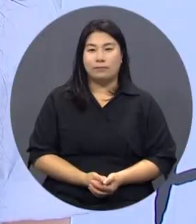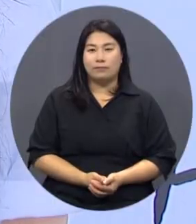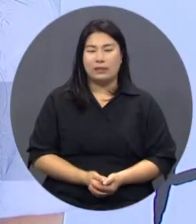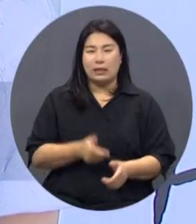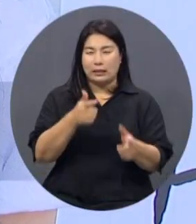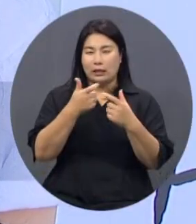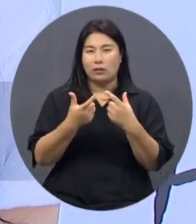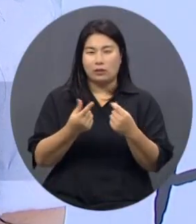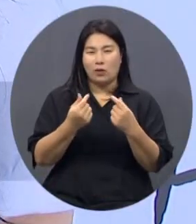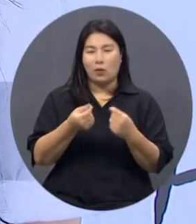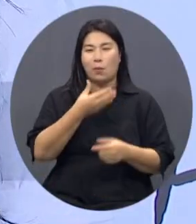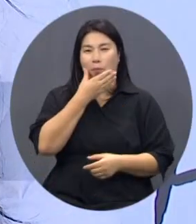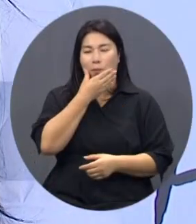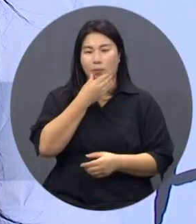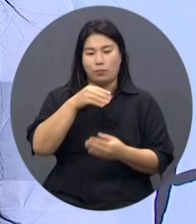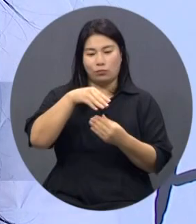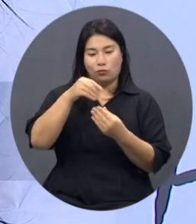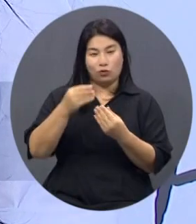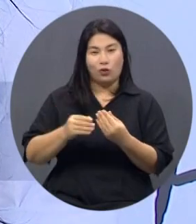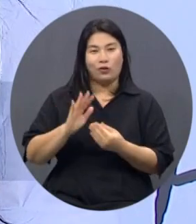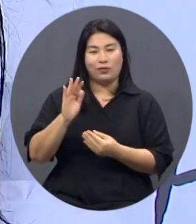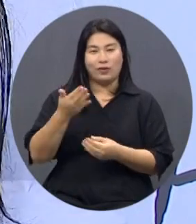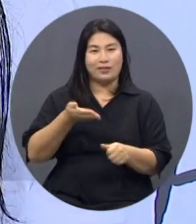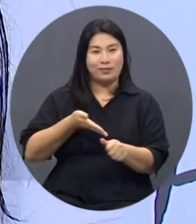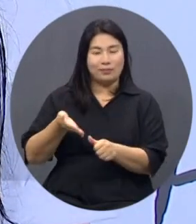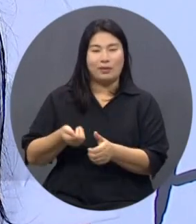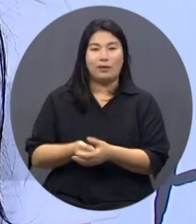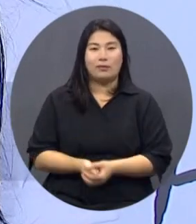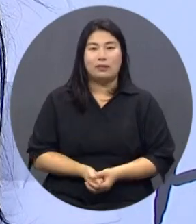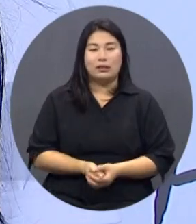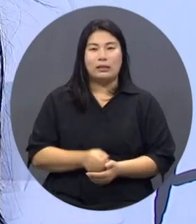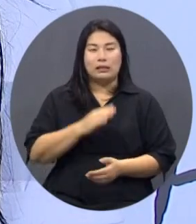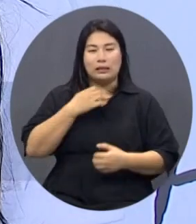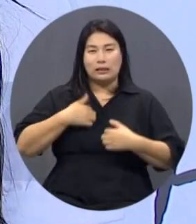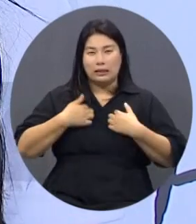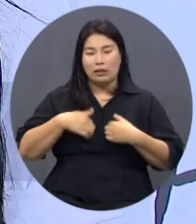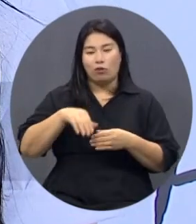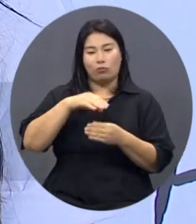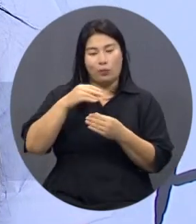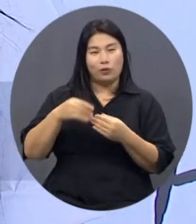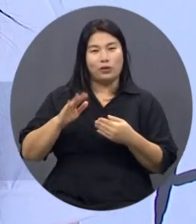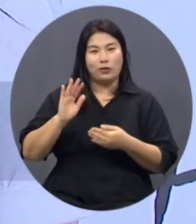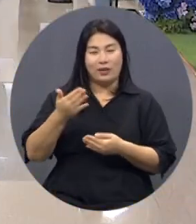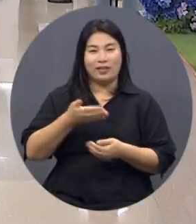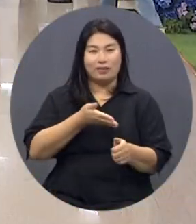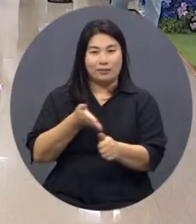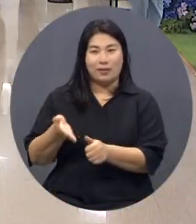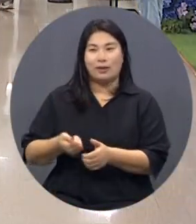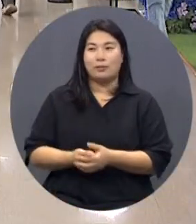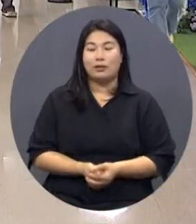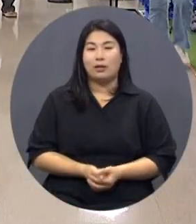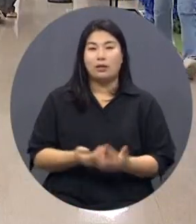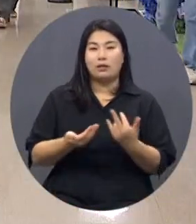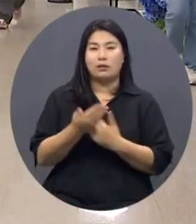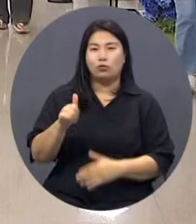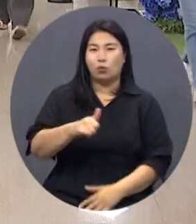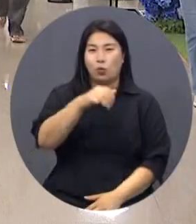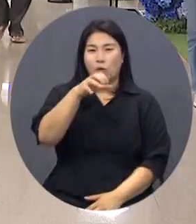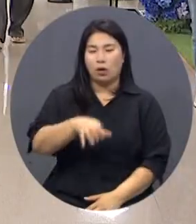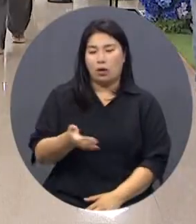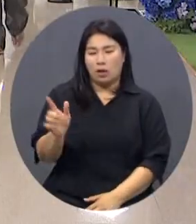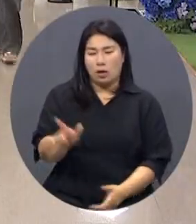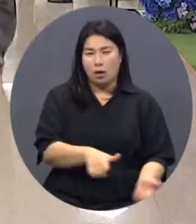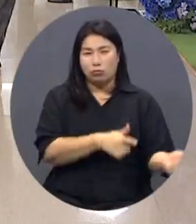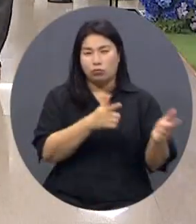사격처럼 팡팡 터지는 한가위 보내셨으면 좋겠고요. 즐거운 명절 보내시길 바라겠습니다. 제주공항은 하루